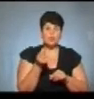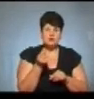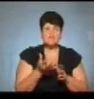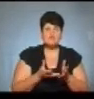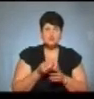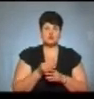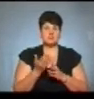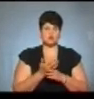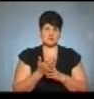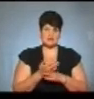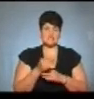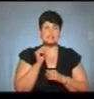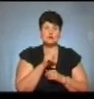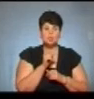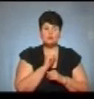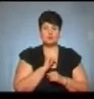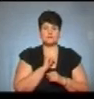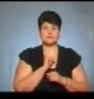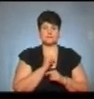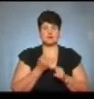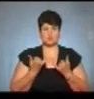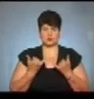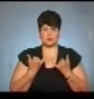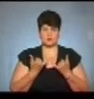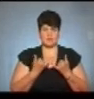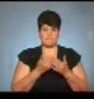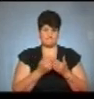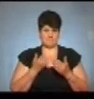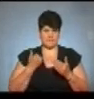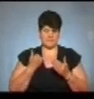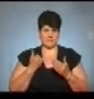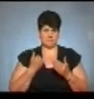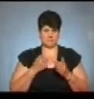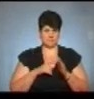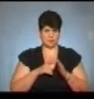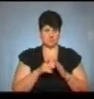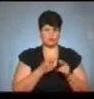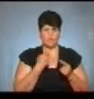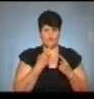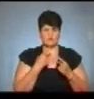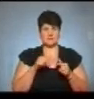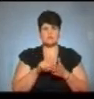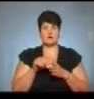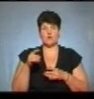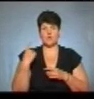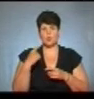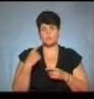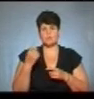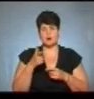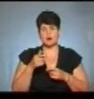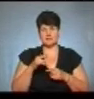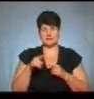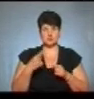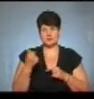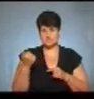фінансуються субсидії. І тому сьогодні я перед ефіром говорив з представниками облгазу, на наступному тижні буде